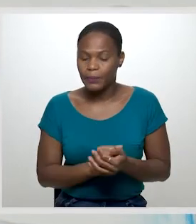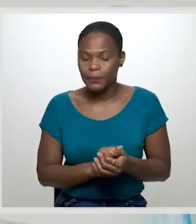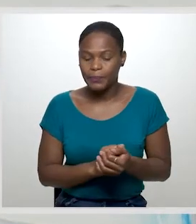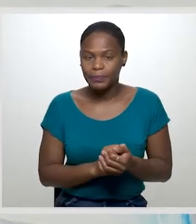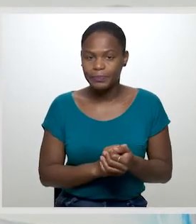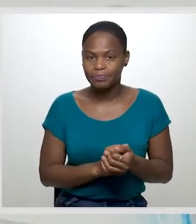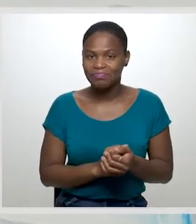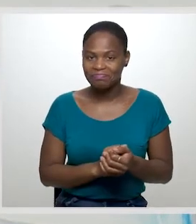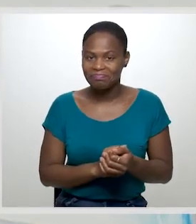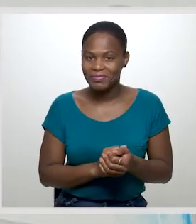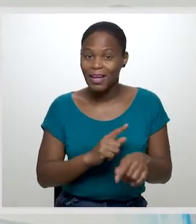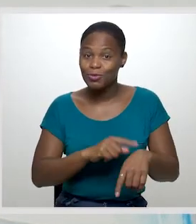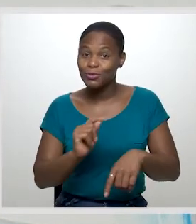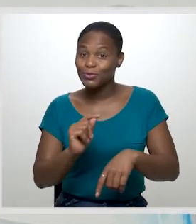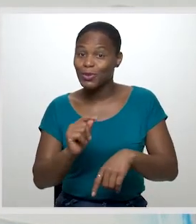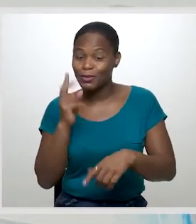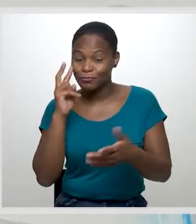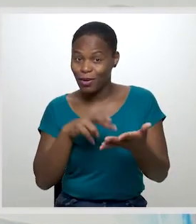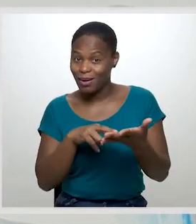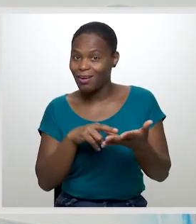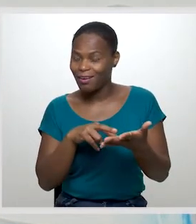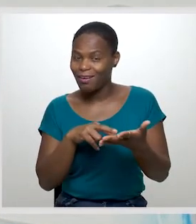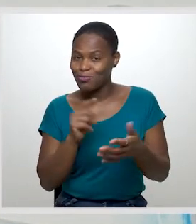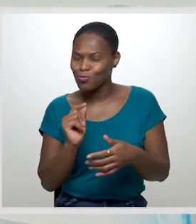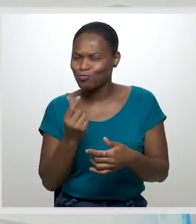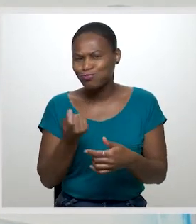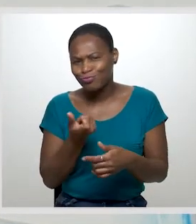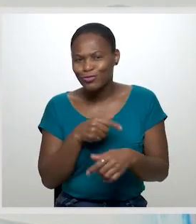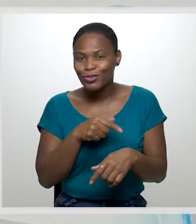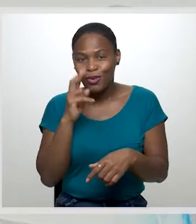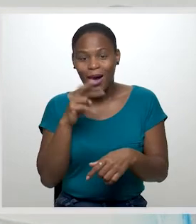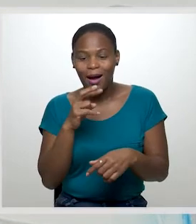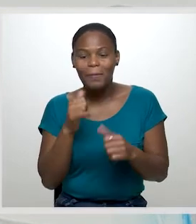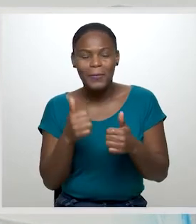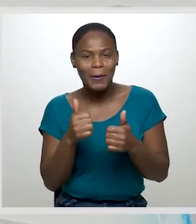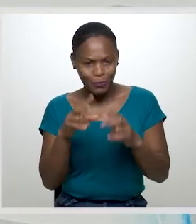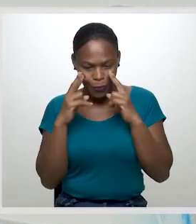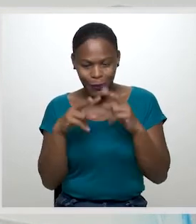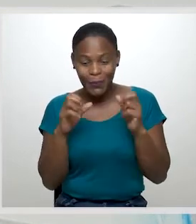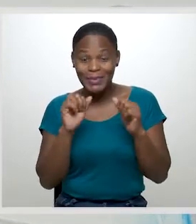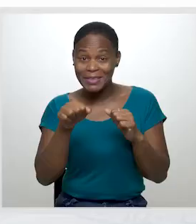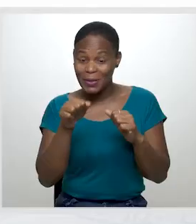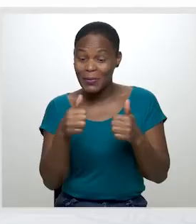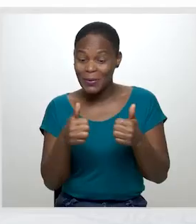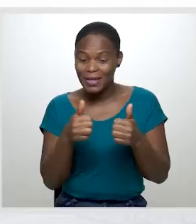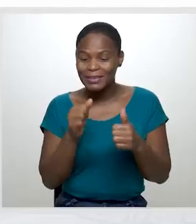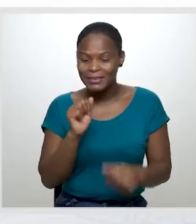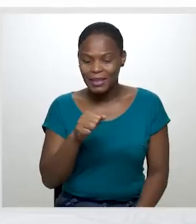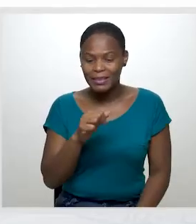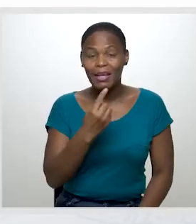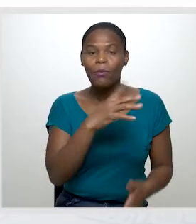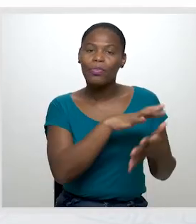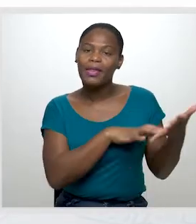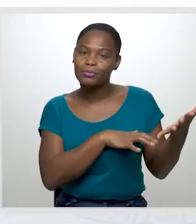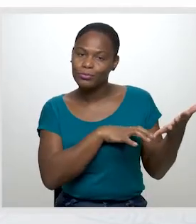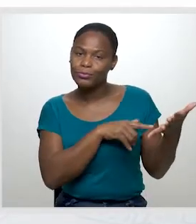Alors je te donne 5 secondes pour regarder. Bien, tu as trouvé? Alors oui, c'est